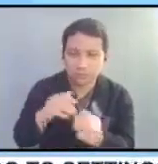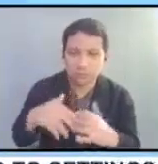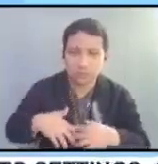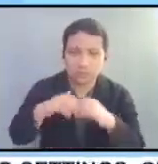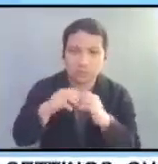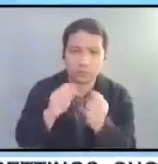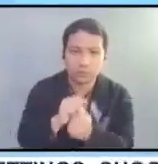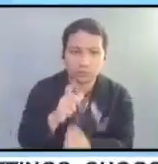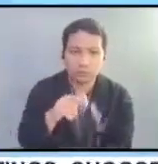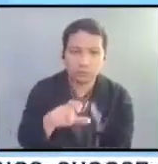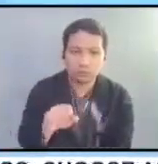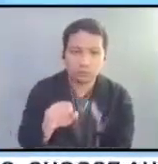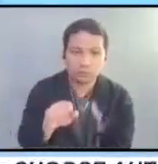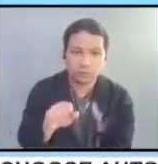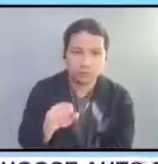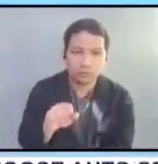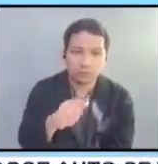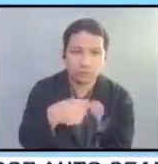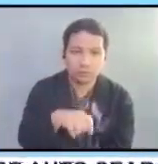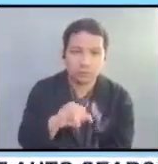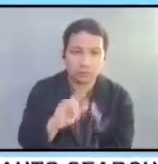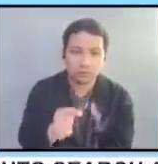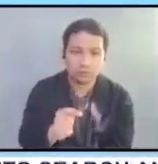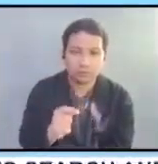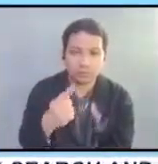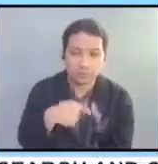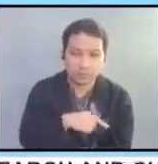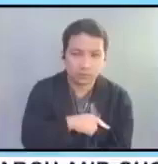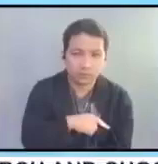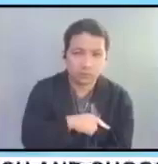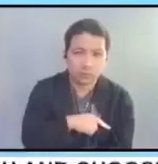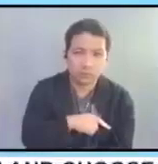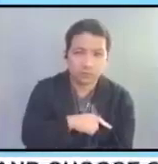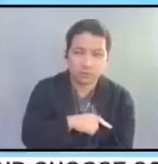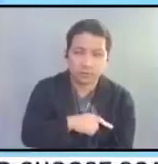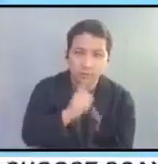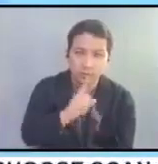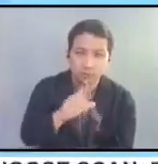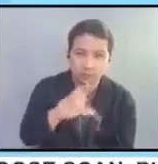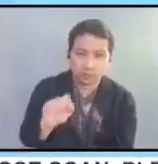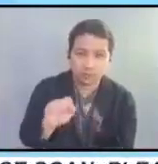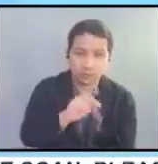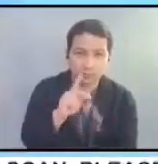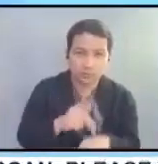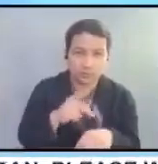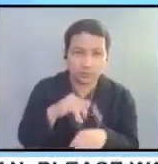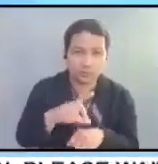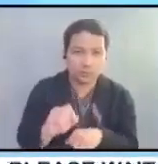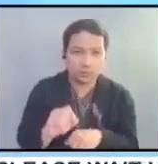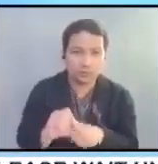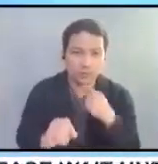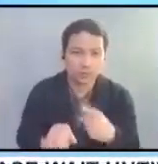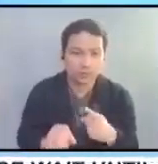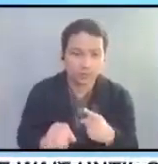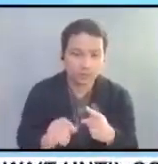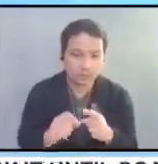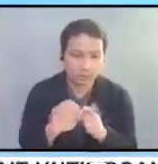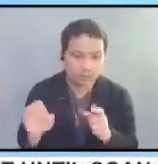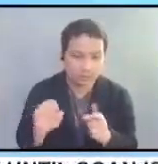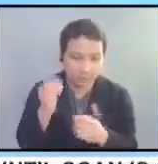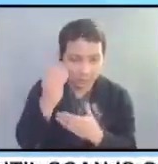pedalino ng Pia Maasin at Torres alar Philippine information agency Eastern Visayas